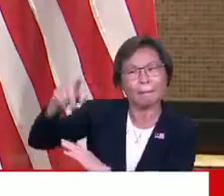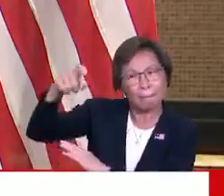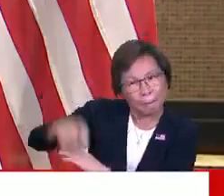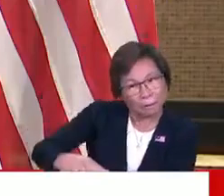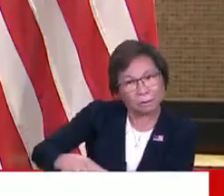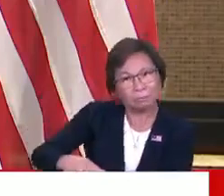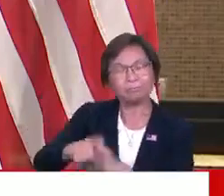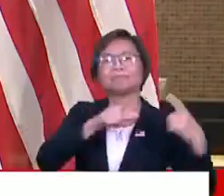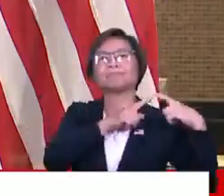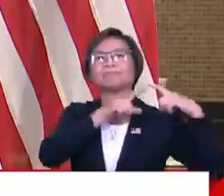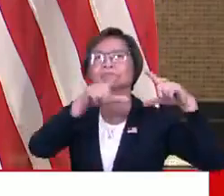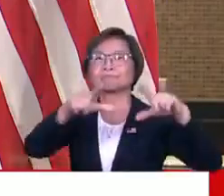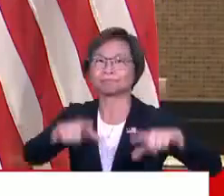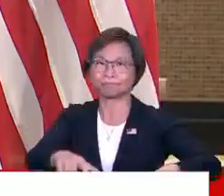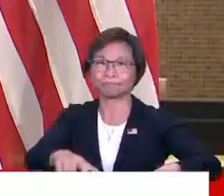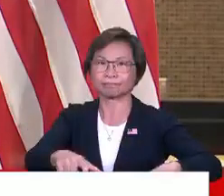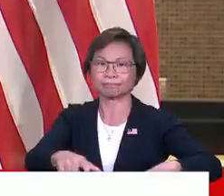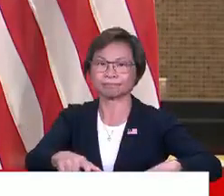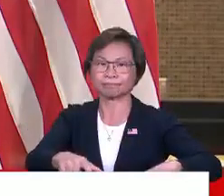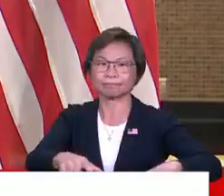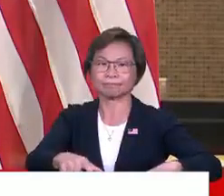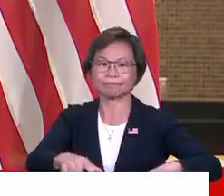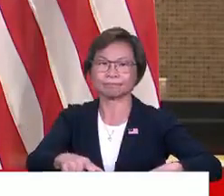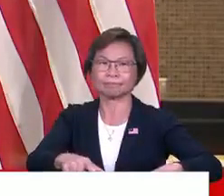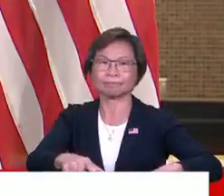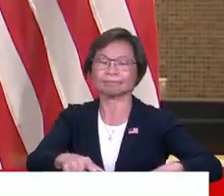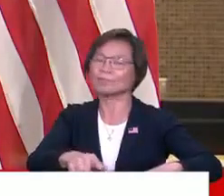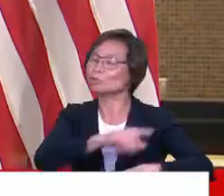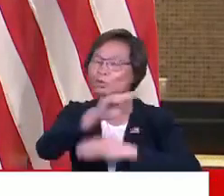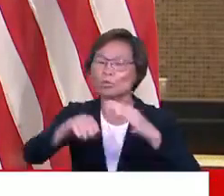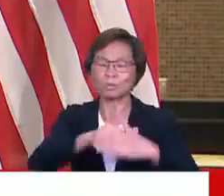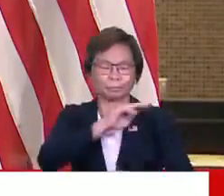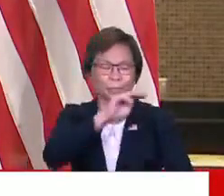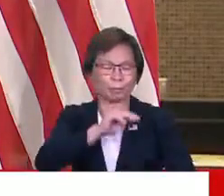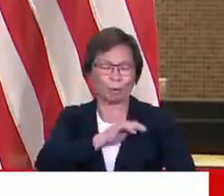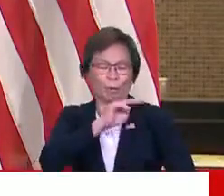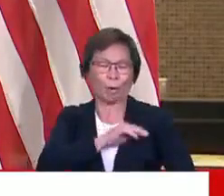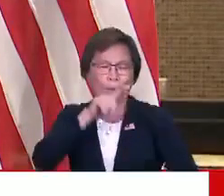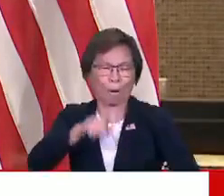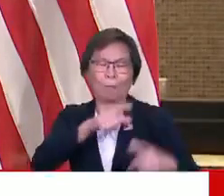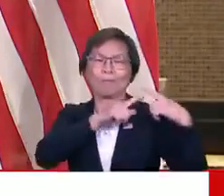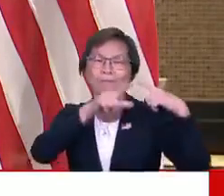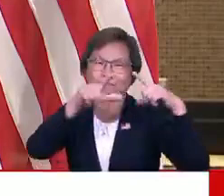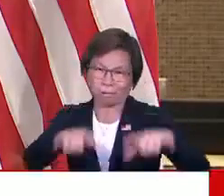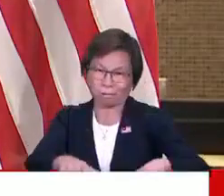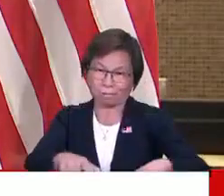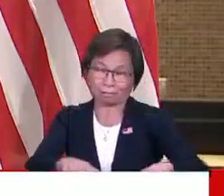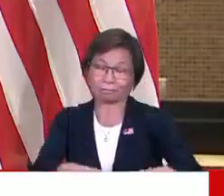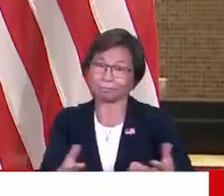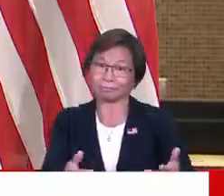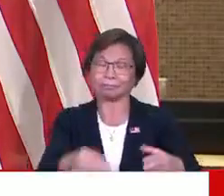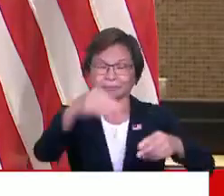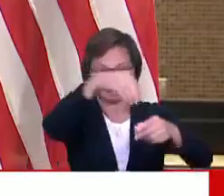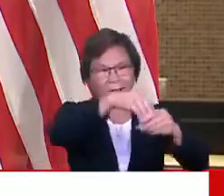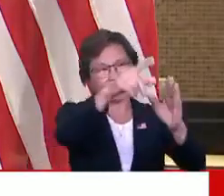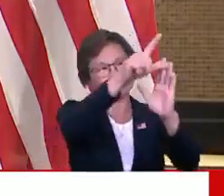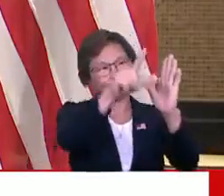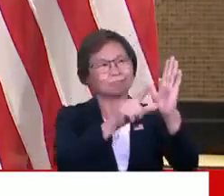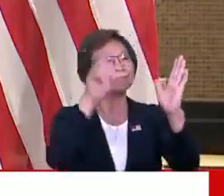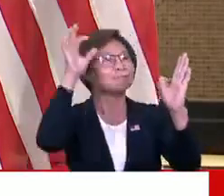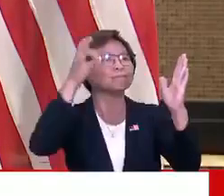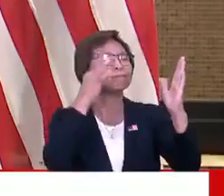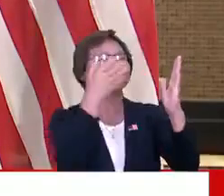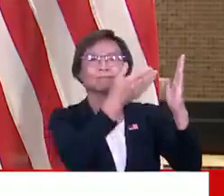mechs meletakkan jabatan jemaah menteri ini ke dalam kelembagaan